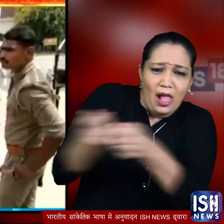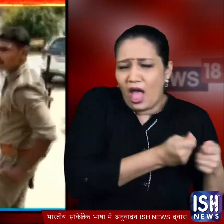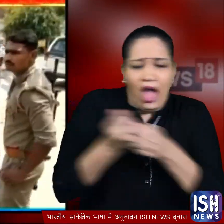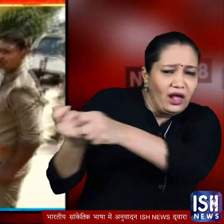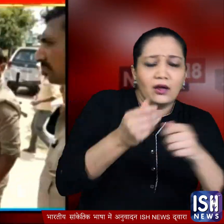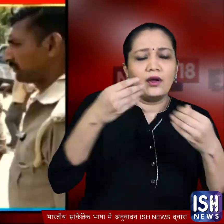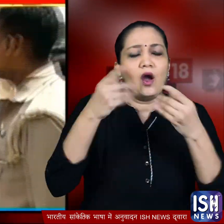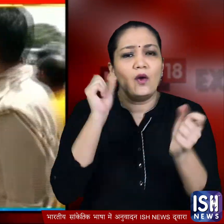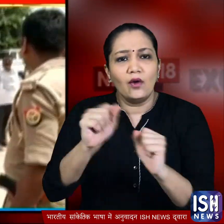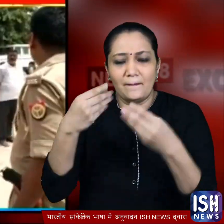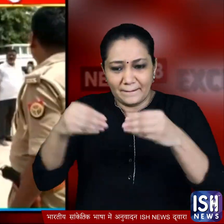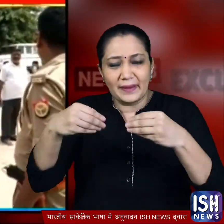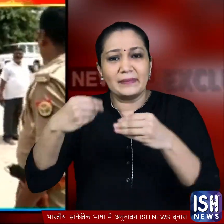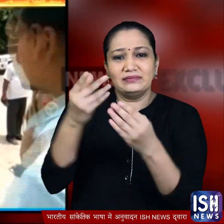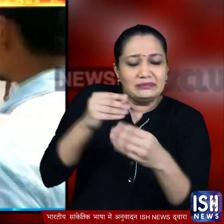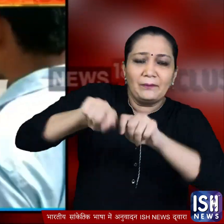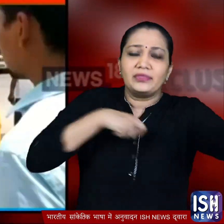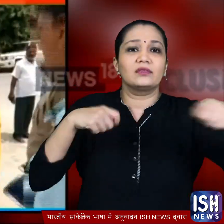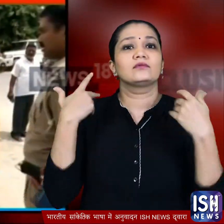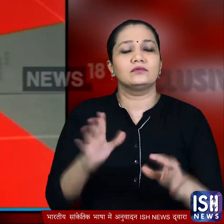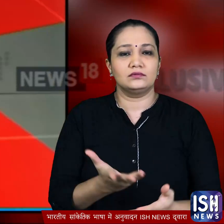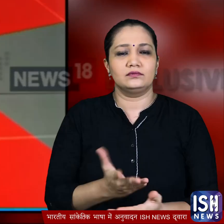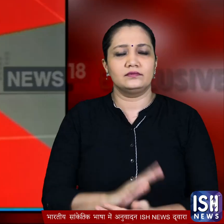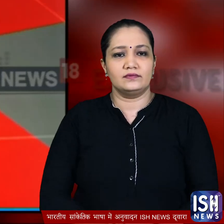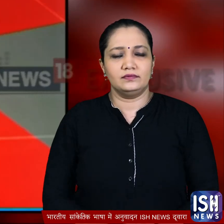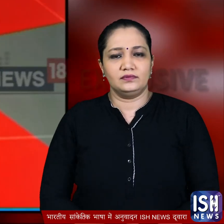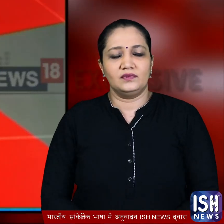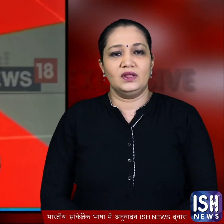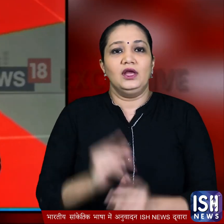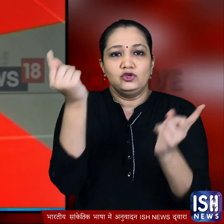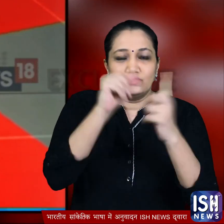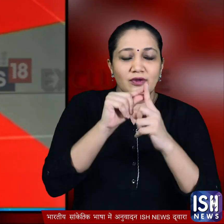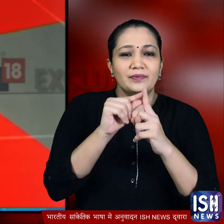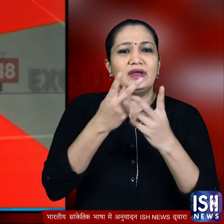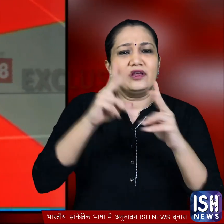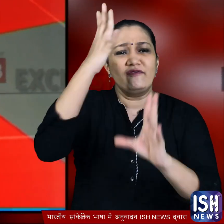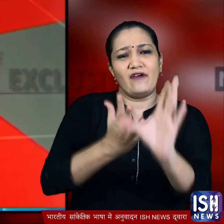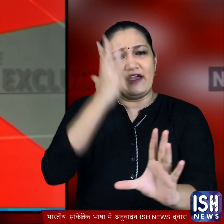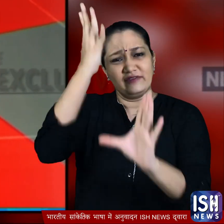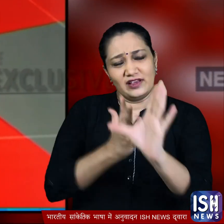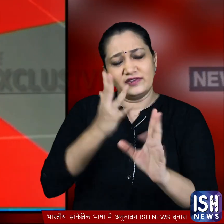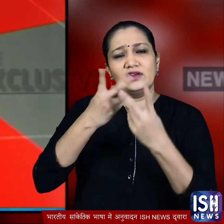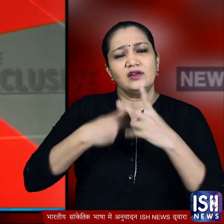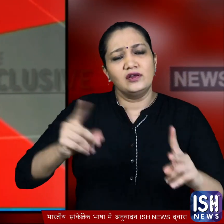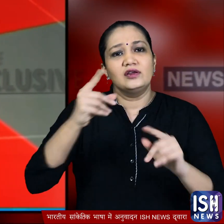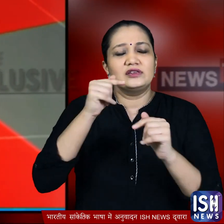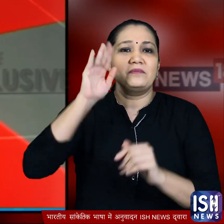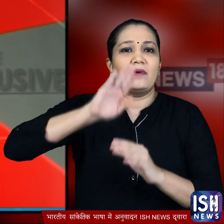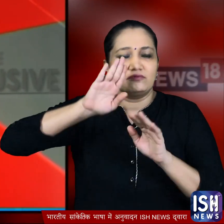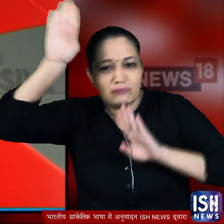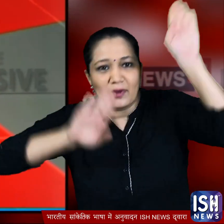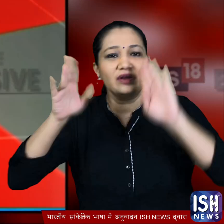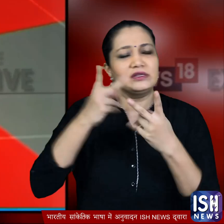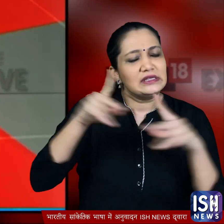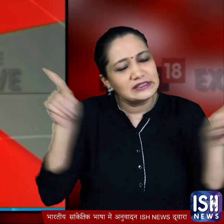हुई, जिसमें एक आदमी के हाथ में मौजूद पर्चा फाड़ दिया गया। सौभाग्य की एक बात यह कि यूपी में हर 5 साल पर हम लोकतंत्र के नाम